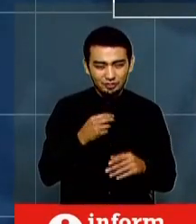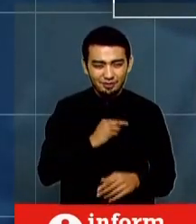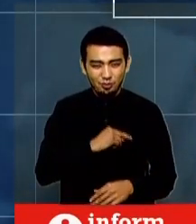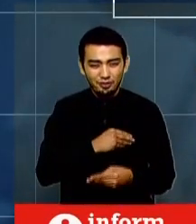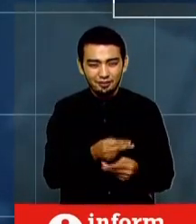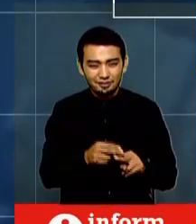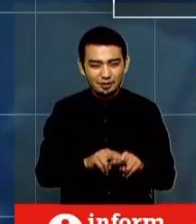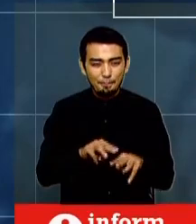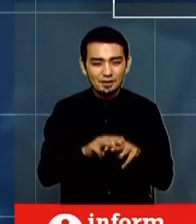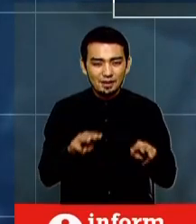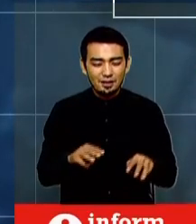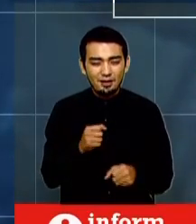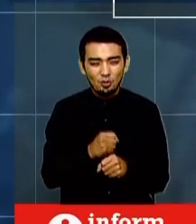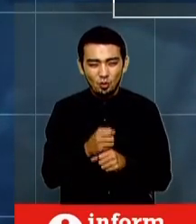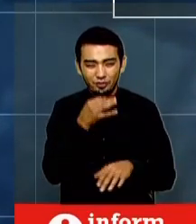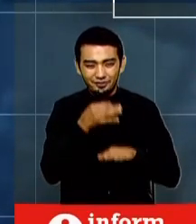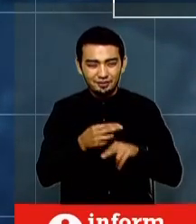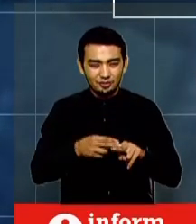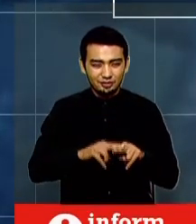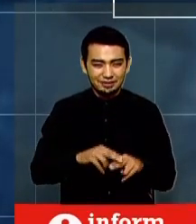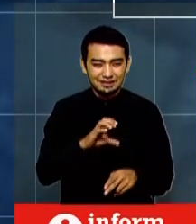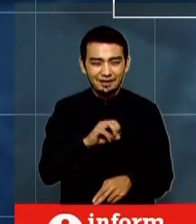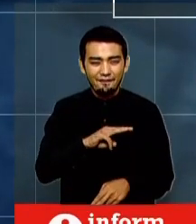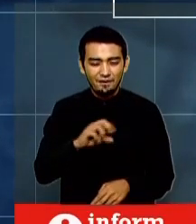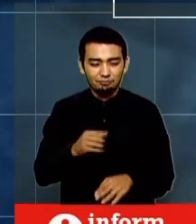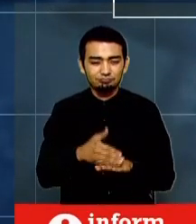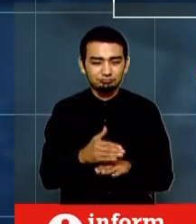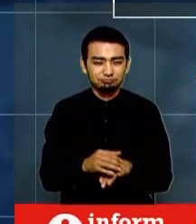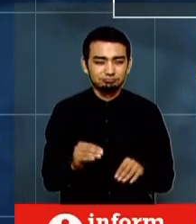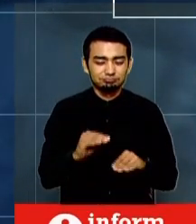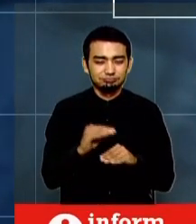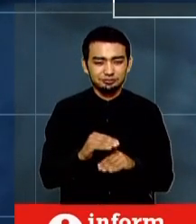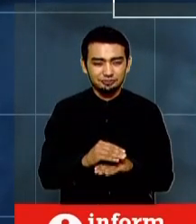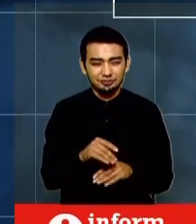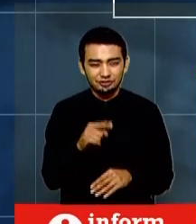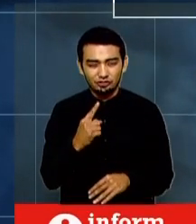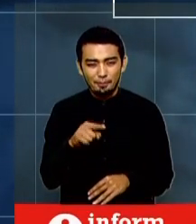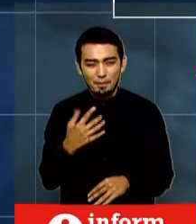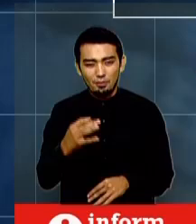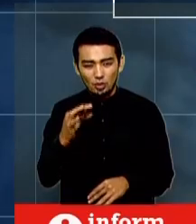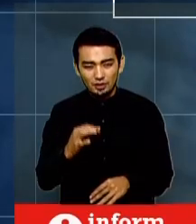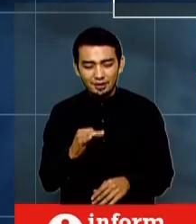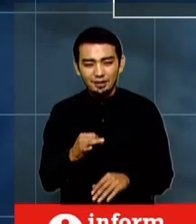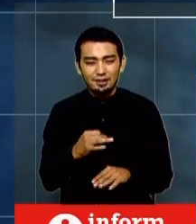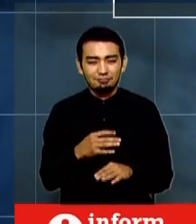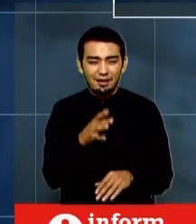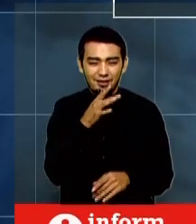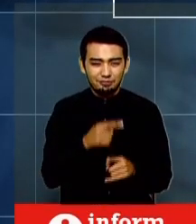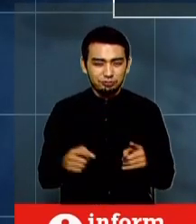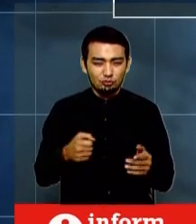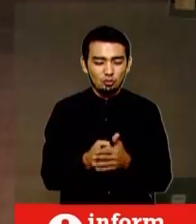труда предложили повышать ставку в стране поэтапно. С 1,5% в течение нескольких лет она вырастет